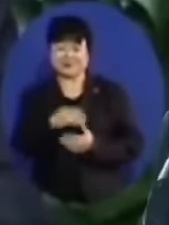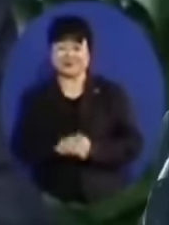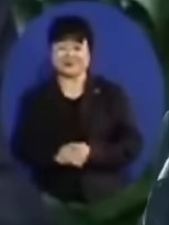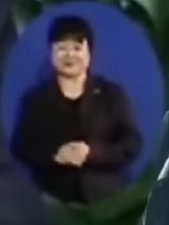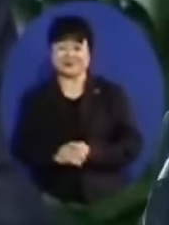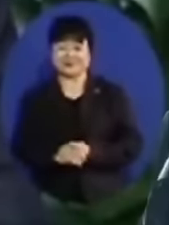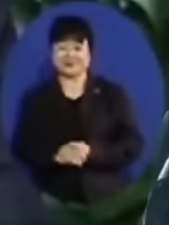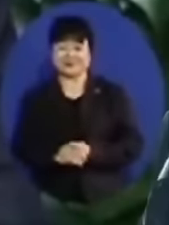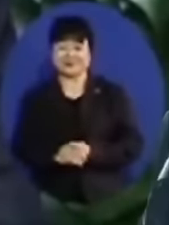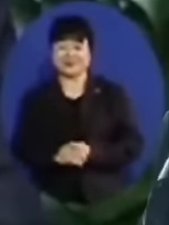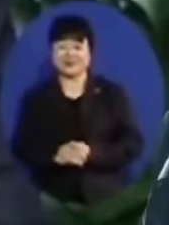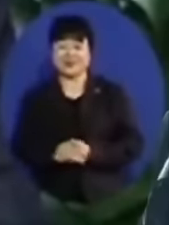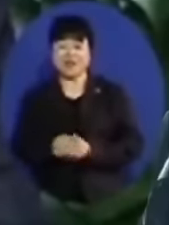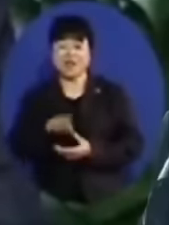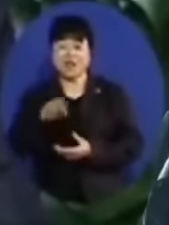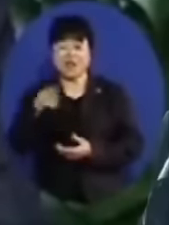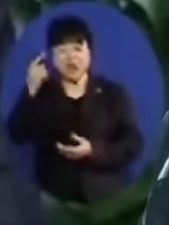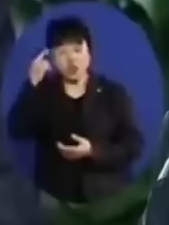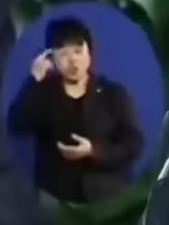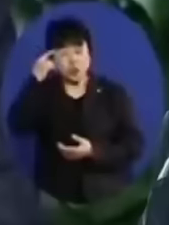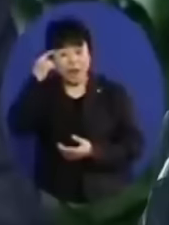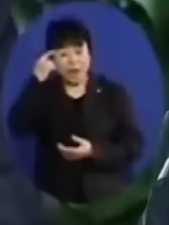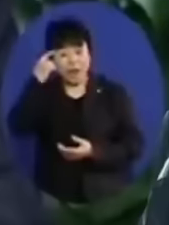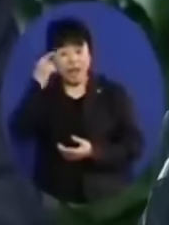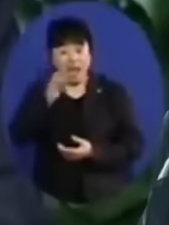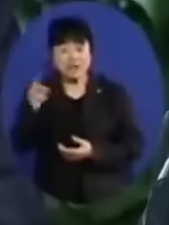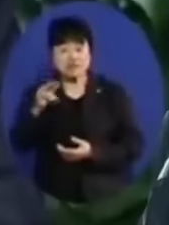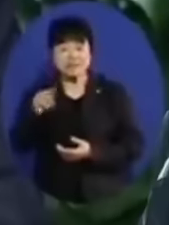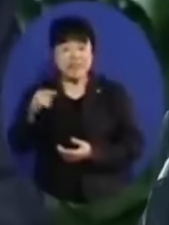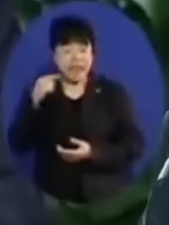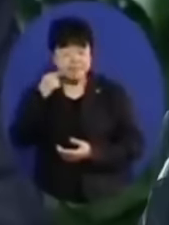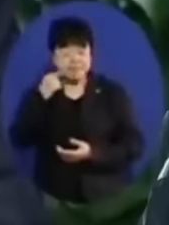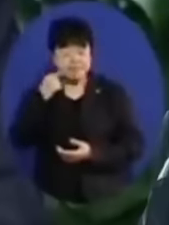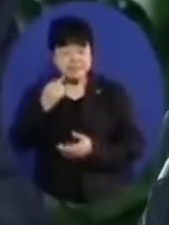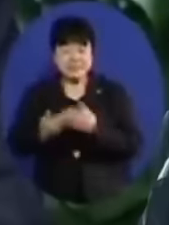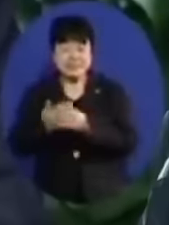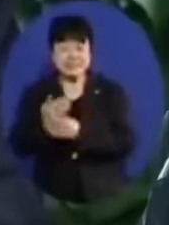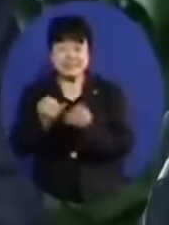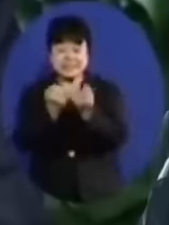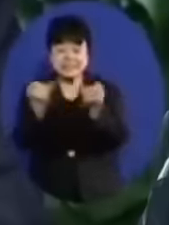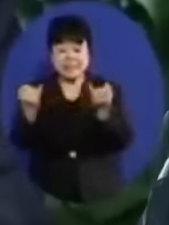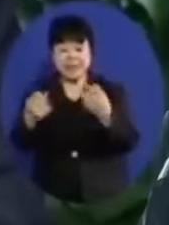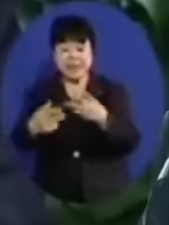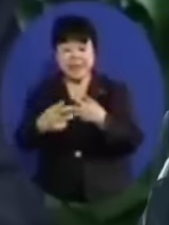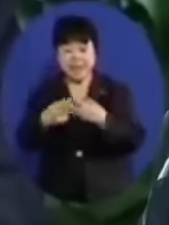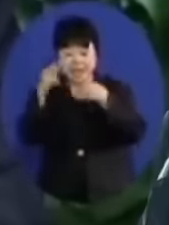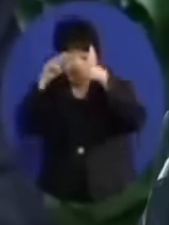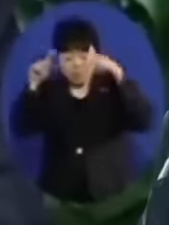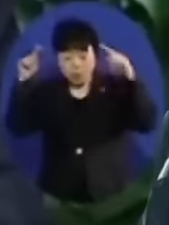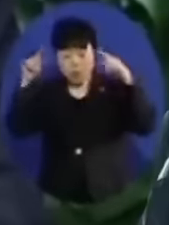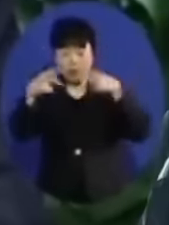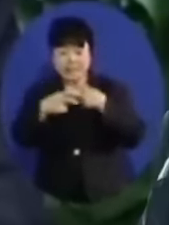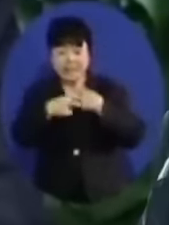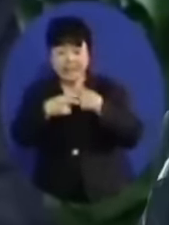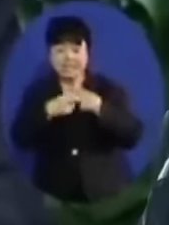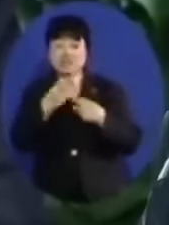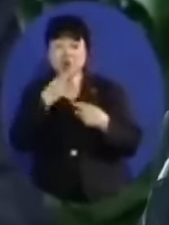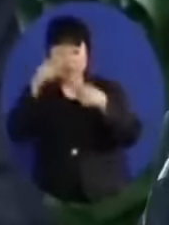내 하수체 암에 걸린 자매님이 계신데 서울대학에 입원했는데 수술을